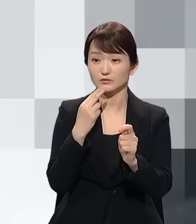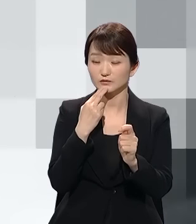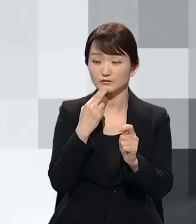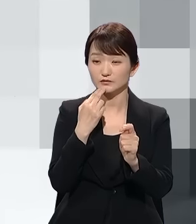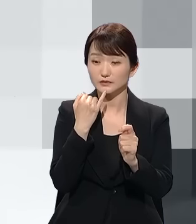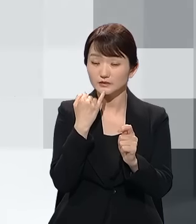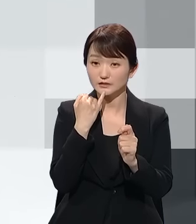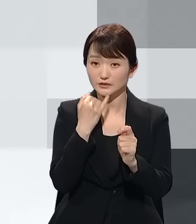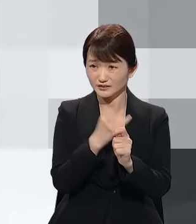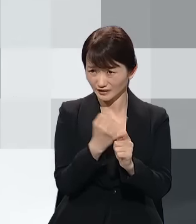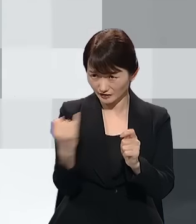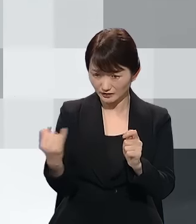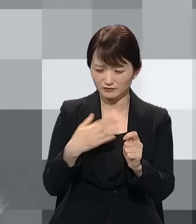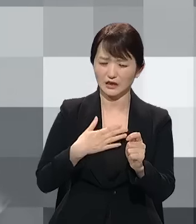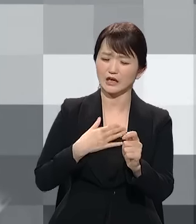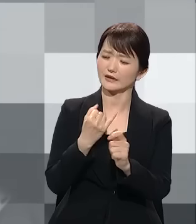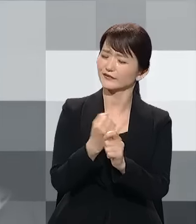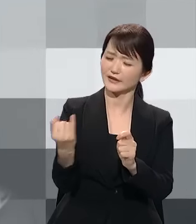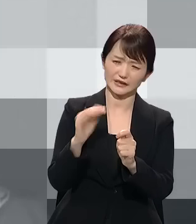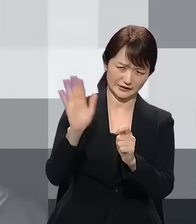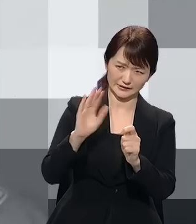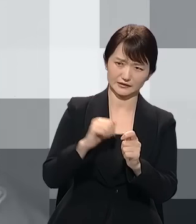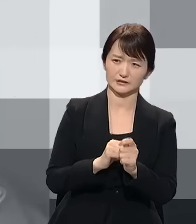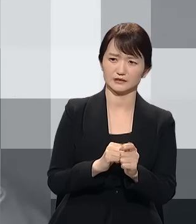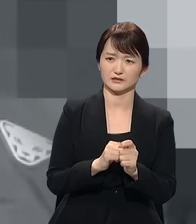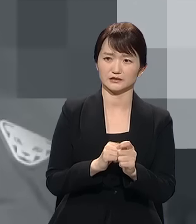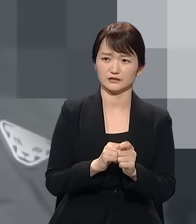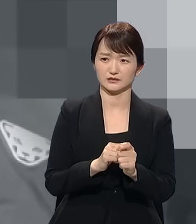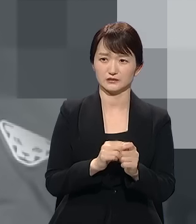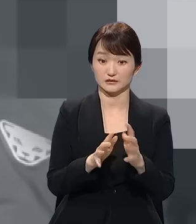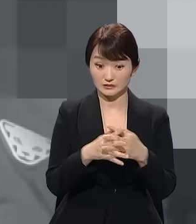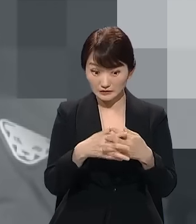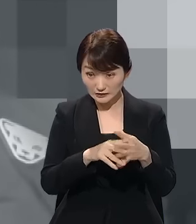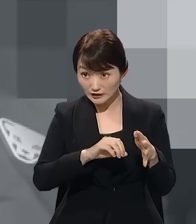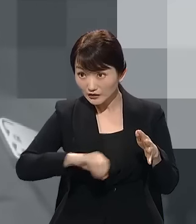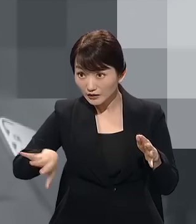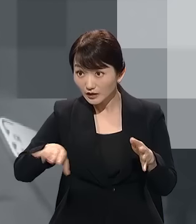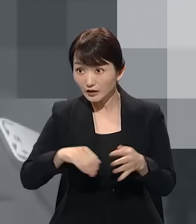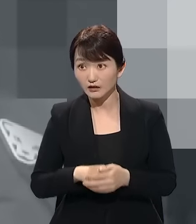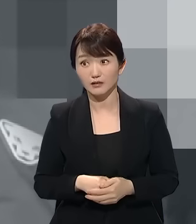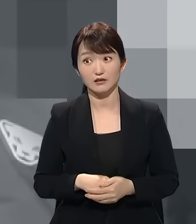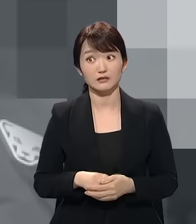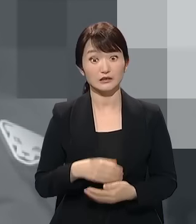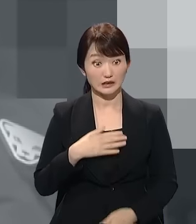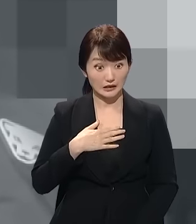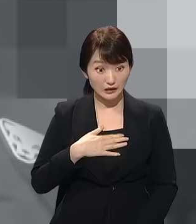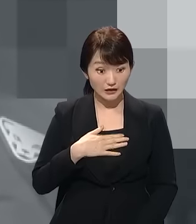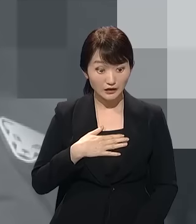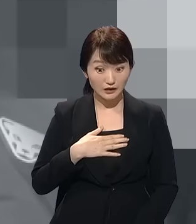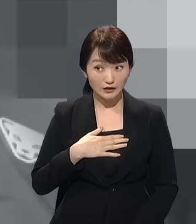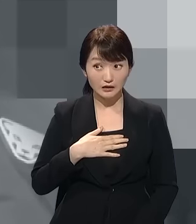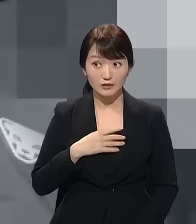돼요? 내리셔야죠. 안 내려, 나. 진짜 지갑 잃어버려가지고. 아이, 너.